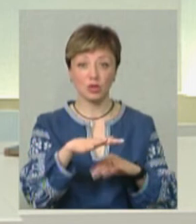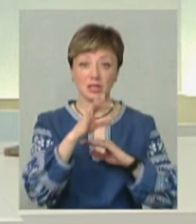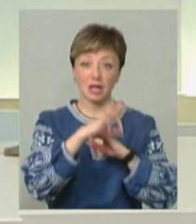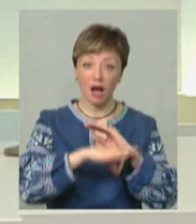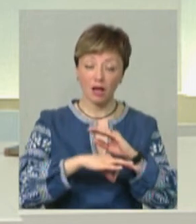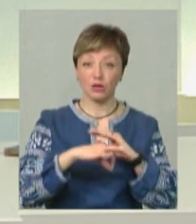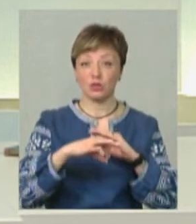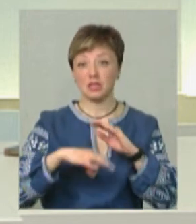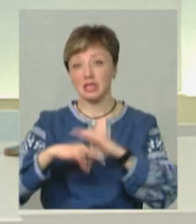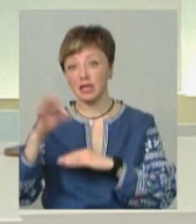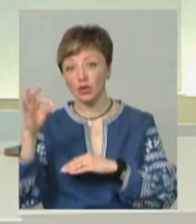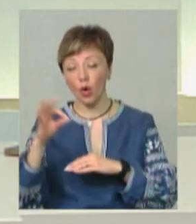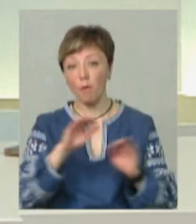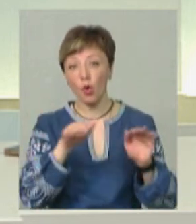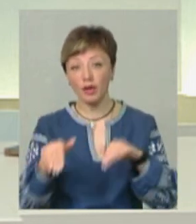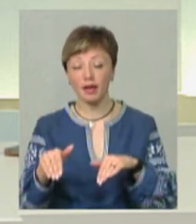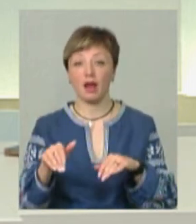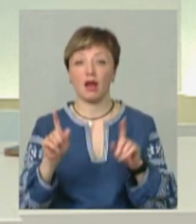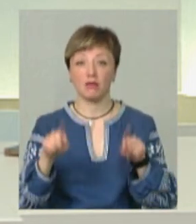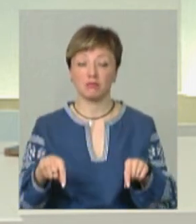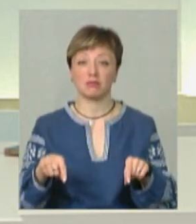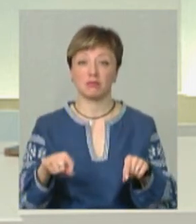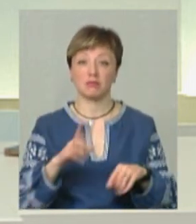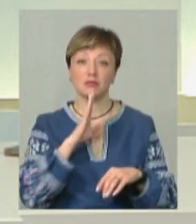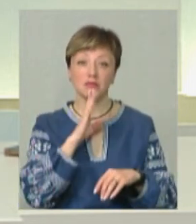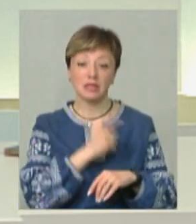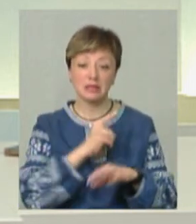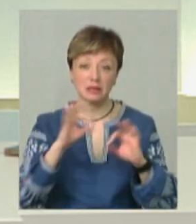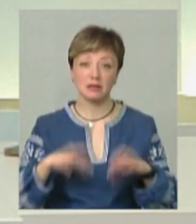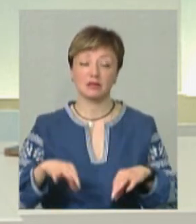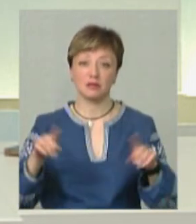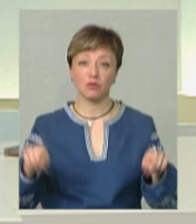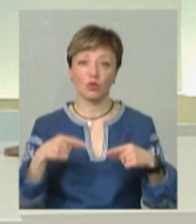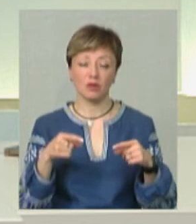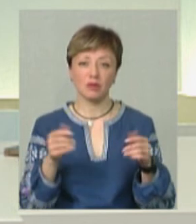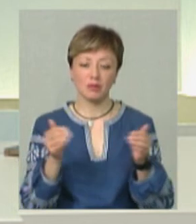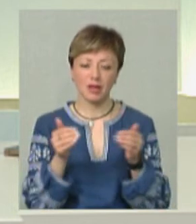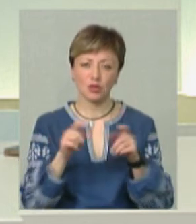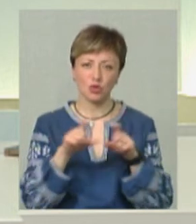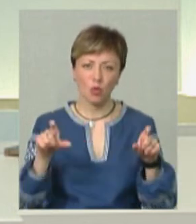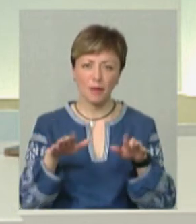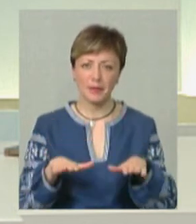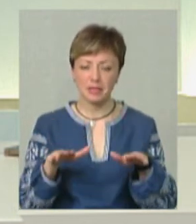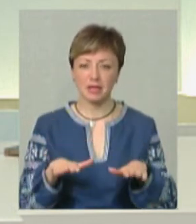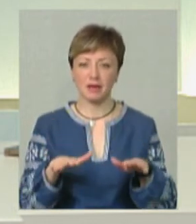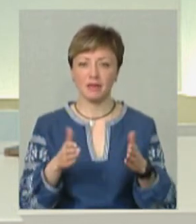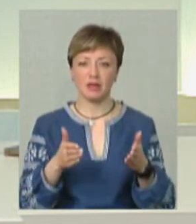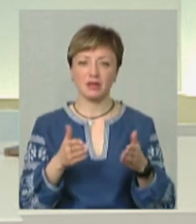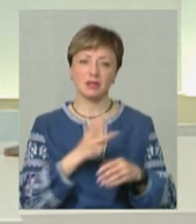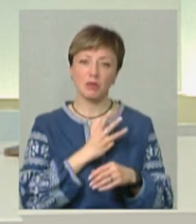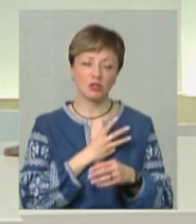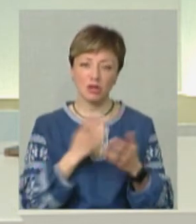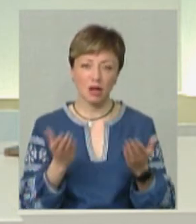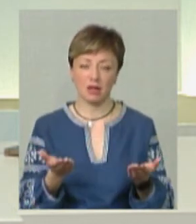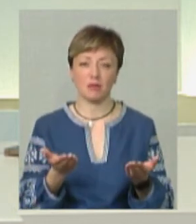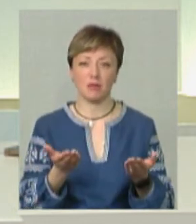Західного Поділля, на території Східного Поділля майстрині створювати якісь невеличкі школи місцеві, там за